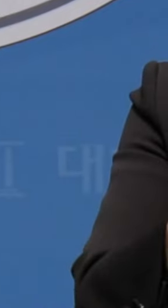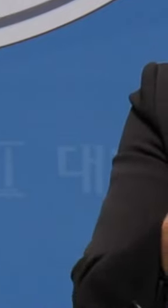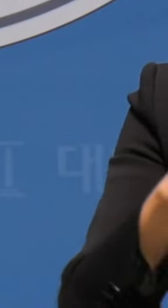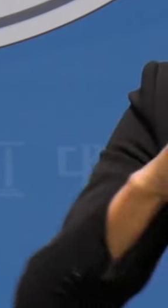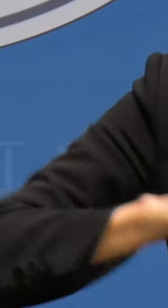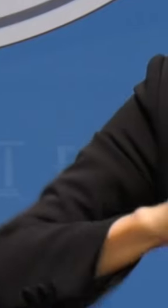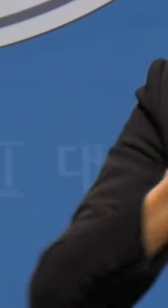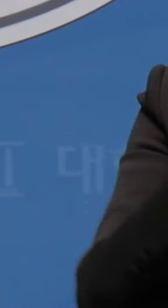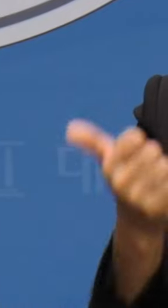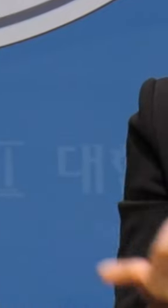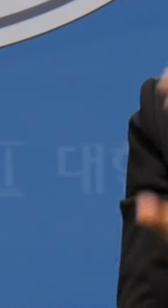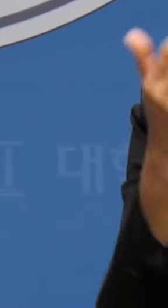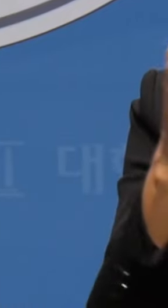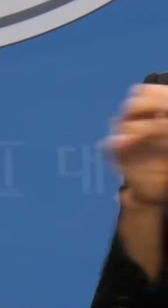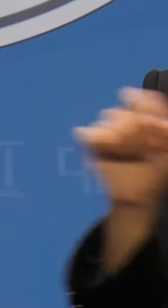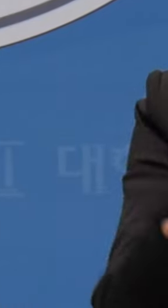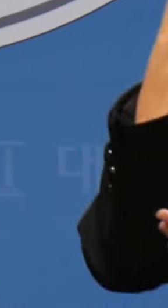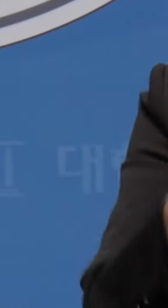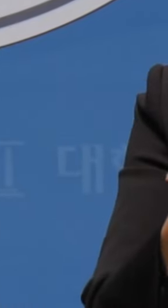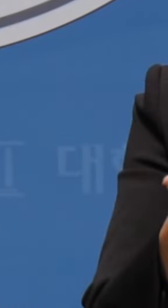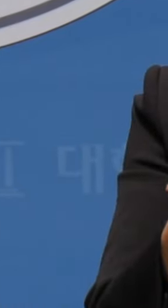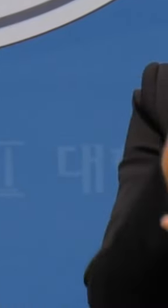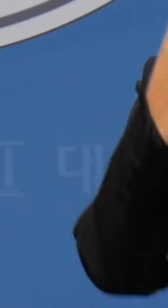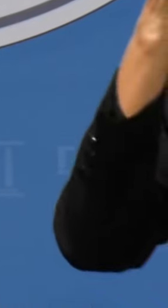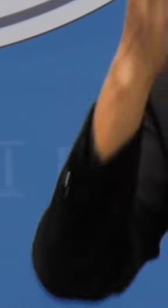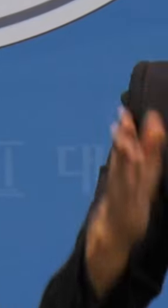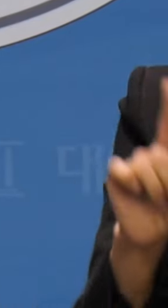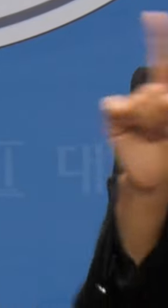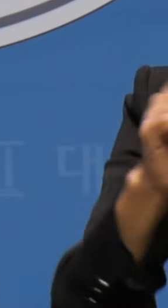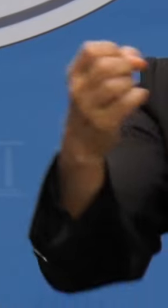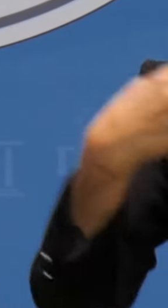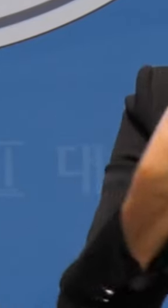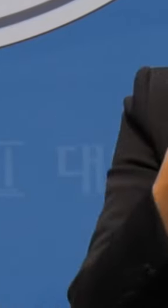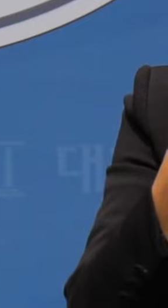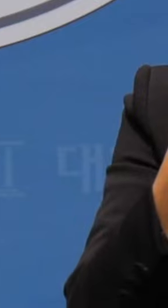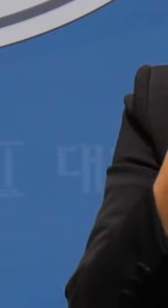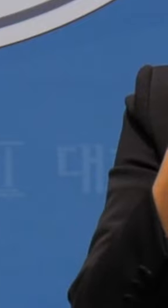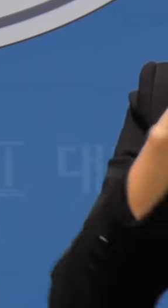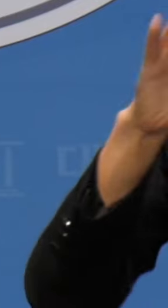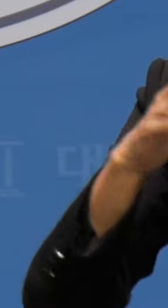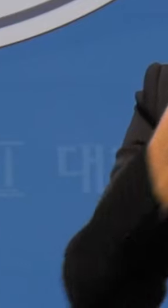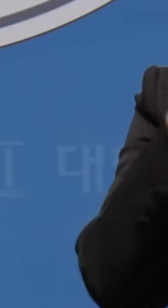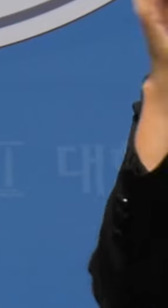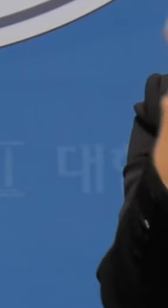지나도록 감감무소식이면서 또 국민을 기만하려는 것입니까?